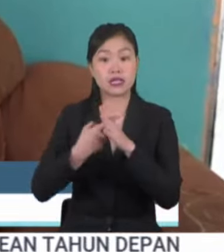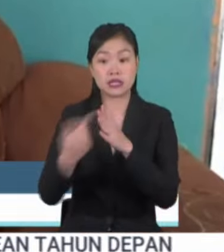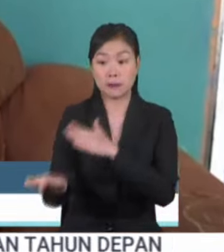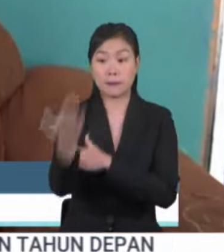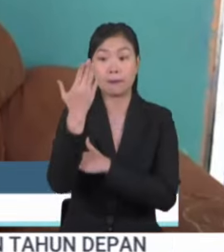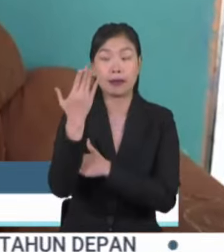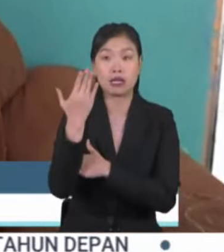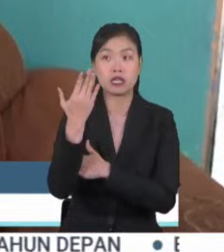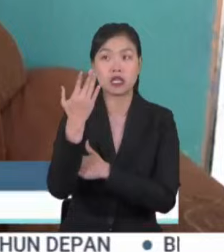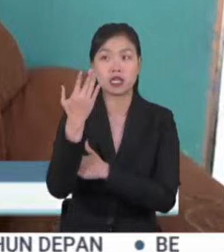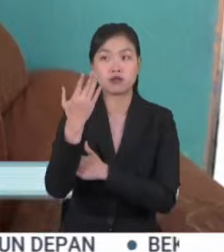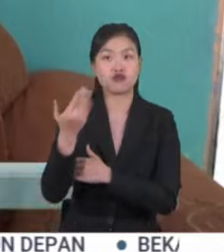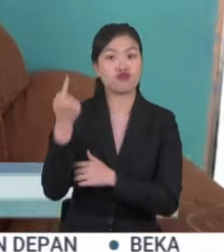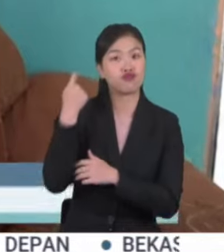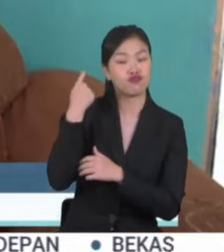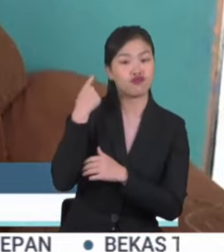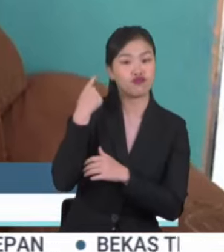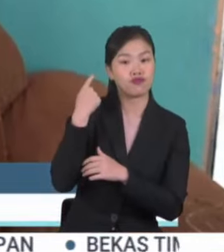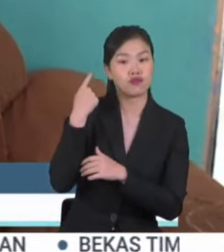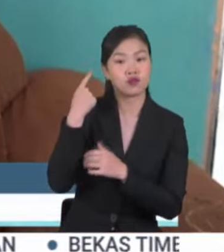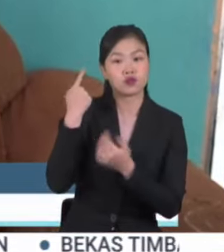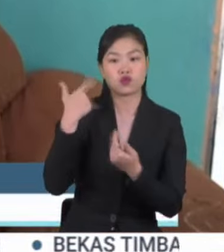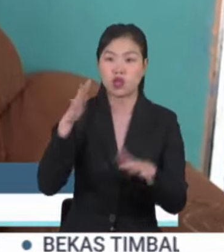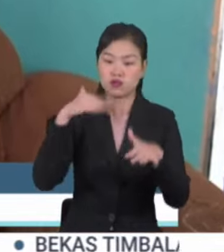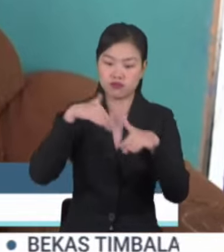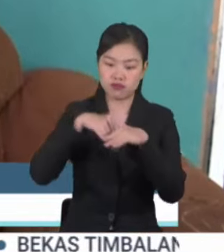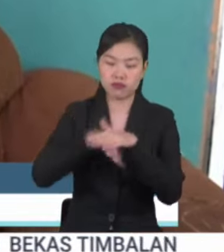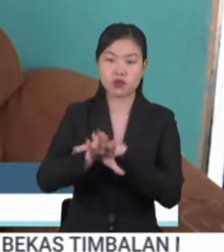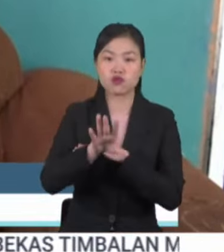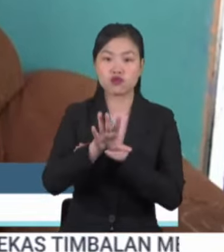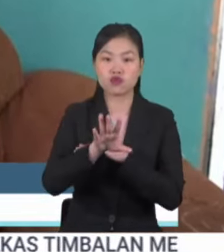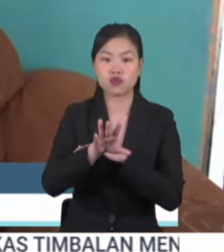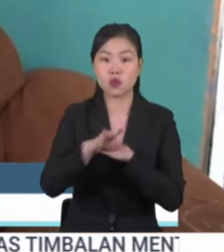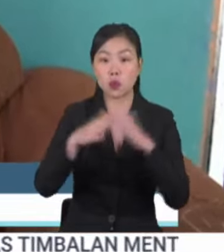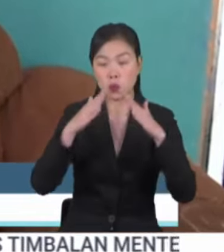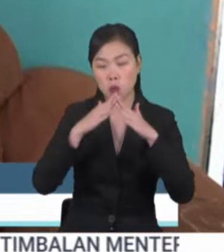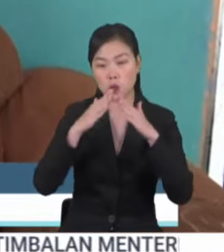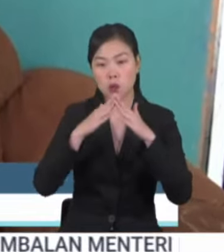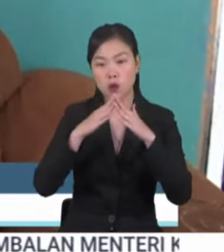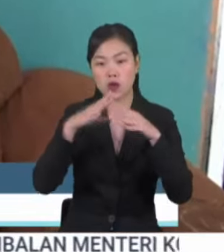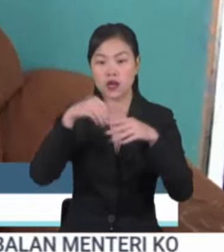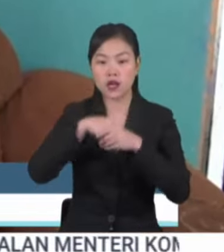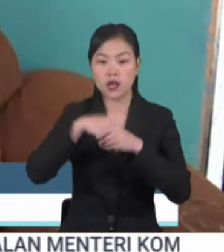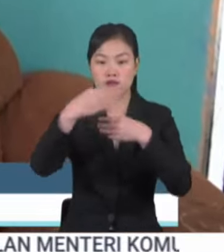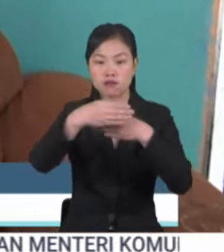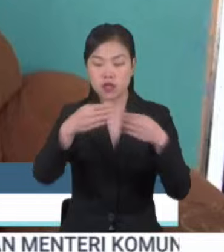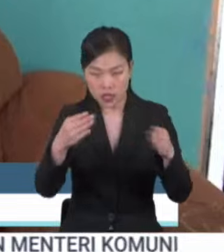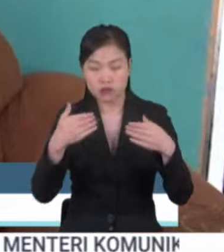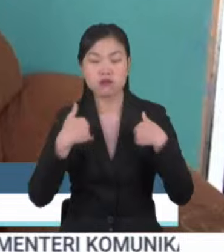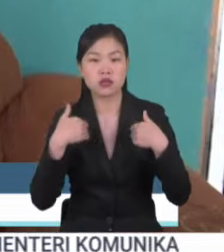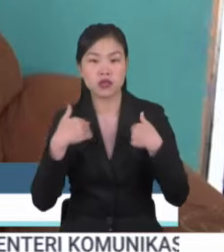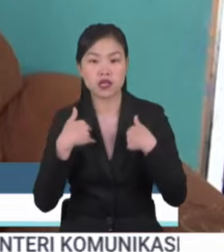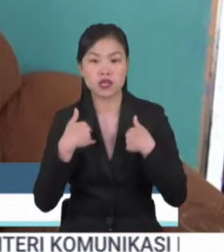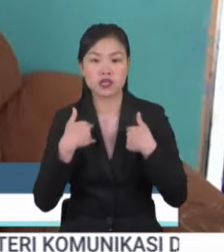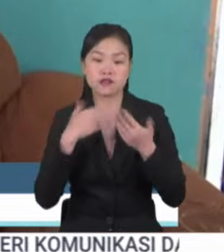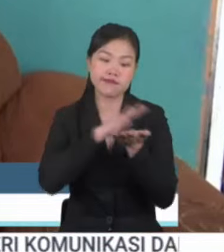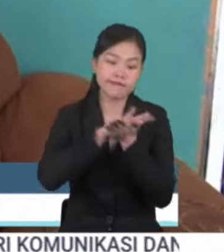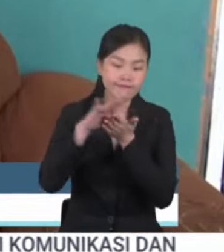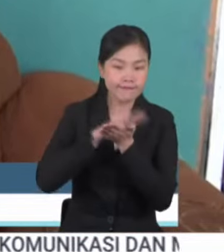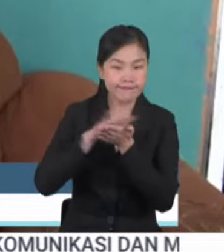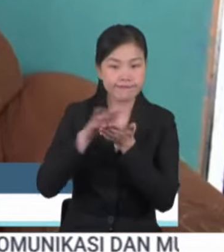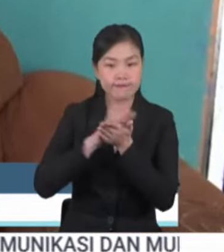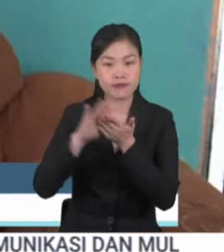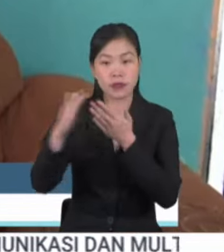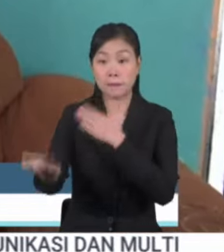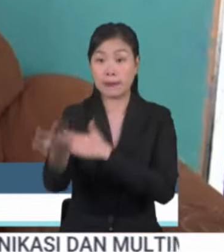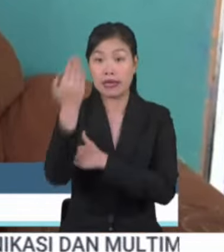kemarin dah mula surutlah dalam rumah kan. Dalam bilik air pun ada sikit, tak banyak dah. Kira keseluruhan cuci tu